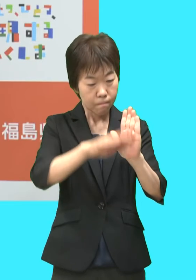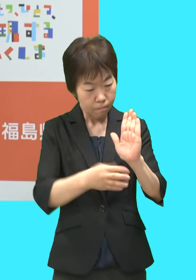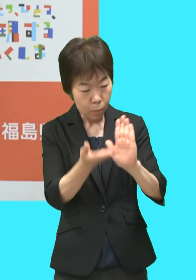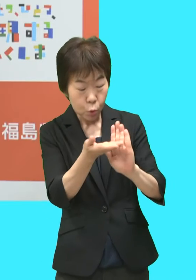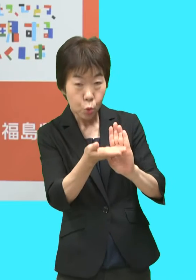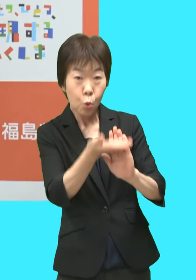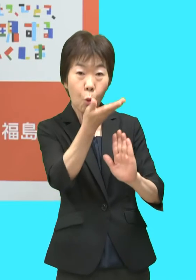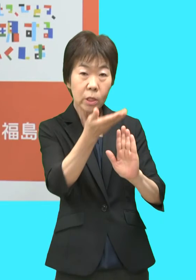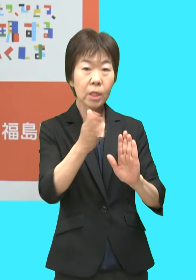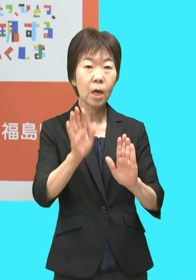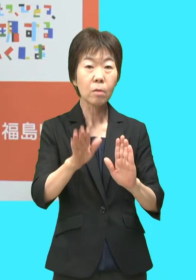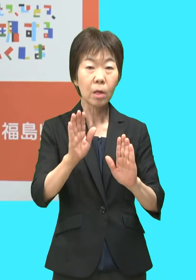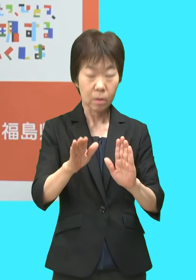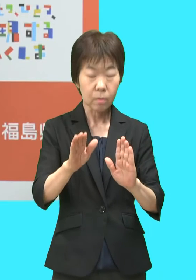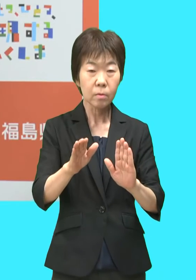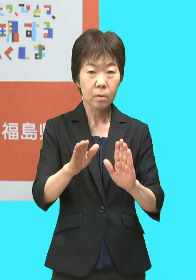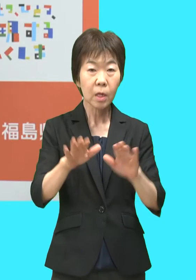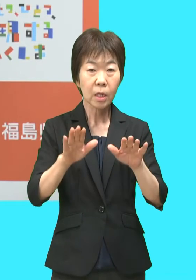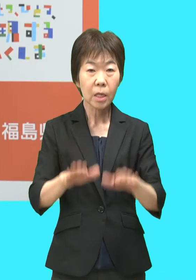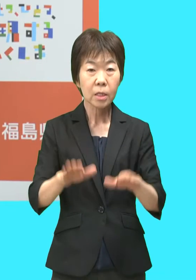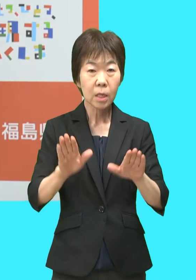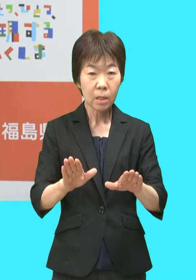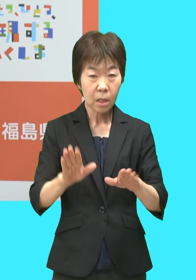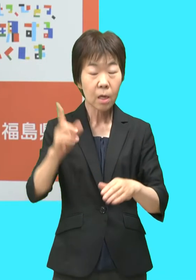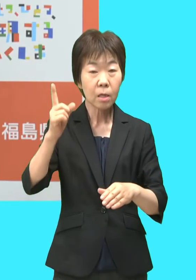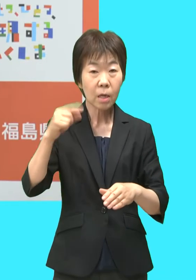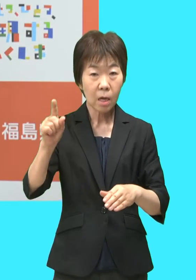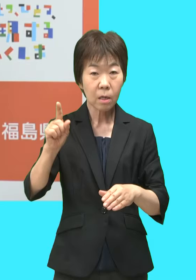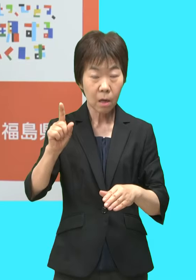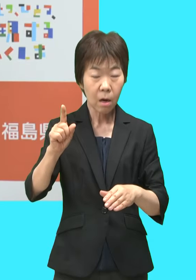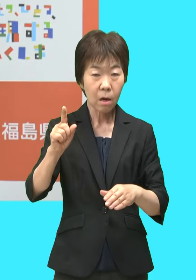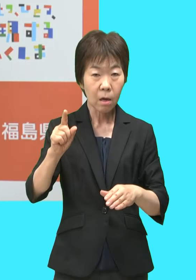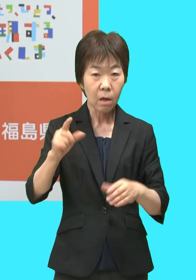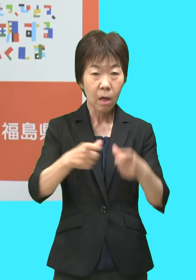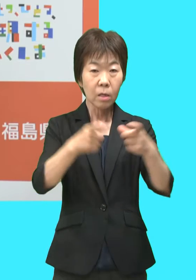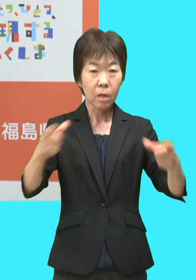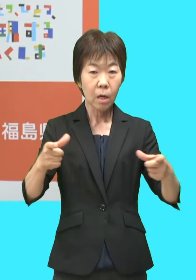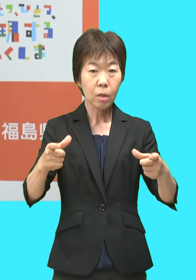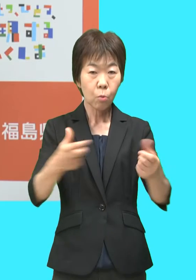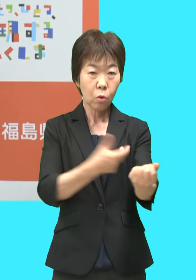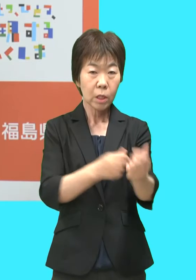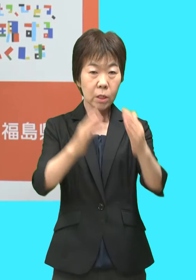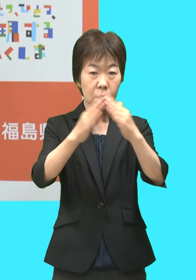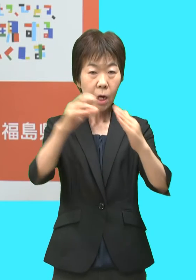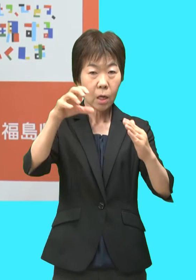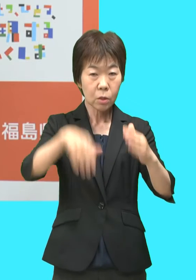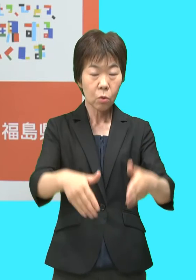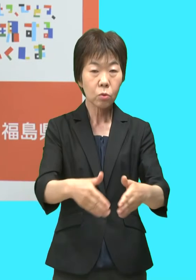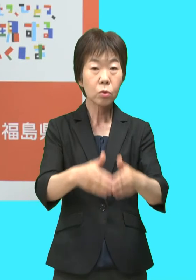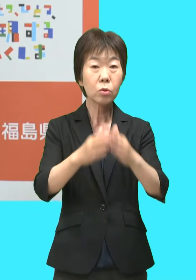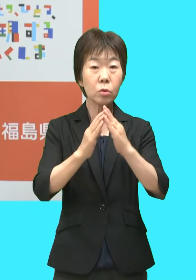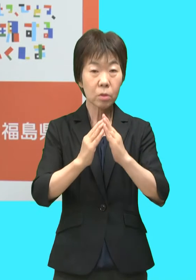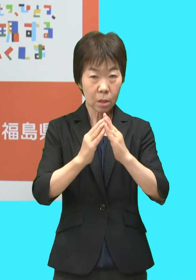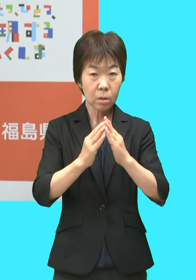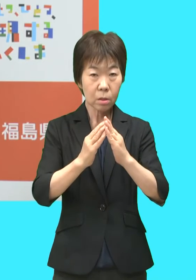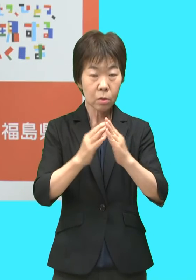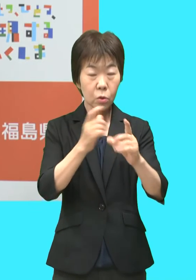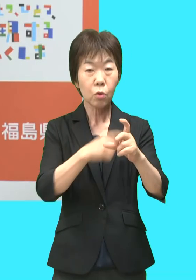って現時点で直ちに県が大規模接種会場を作ってですね、対応するより